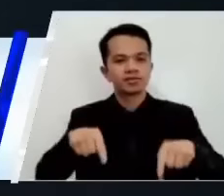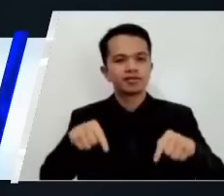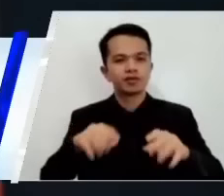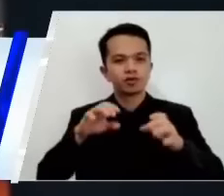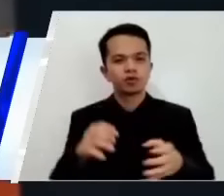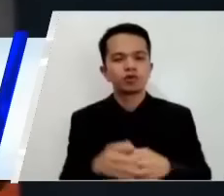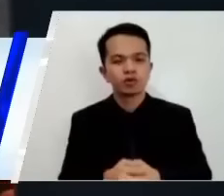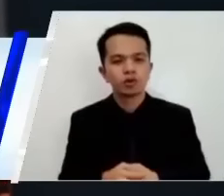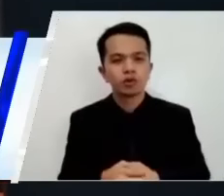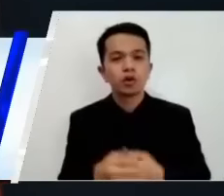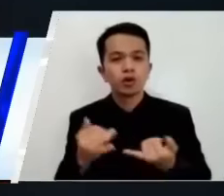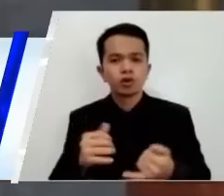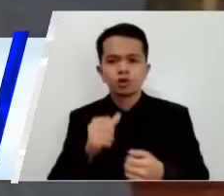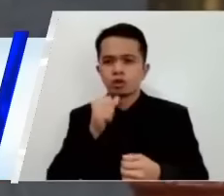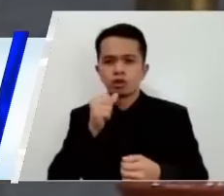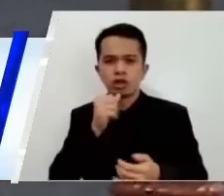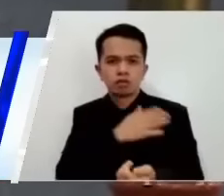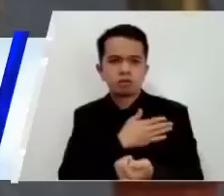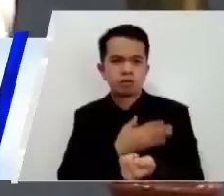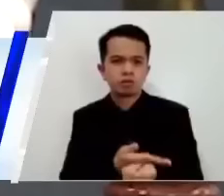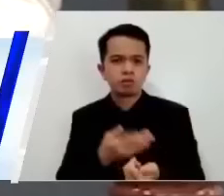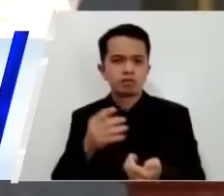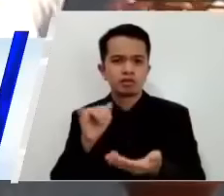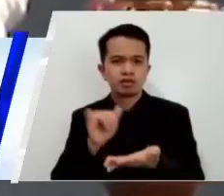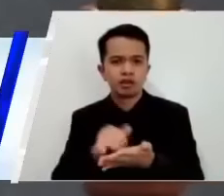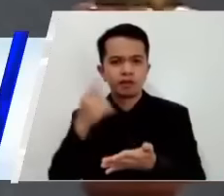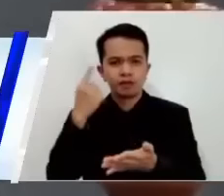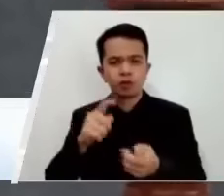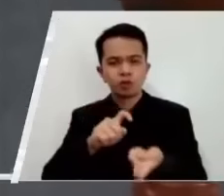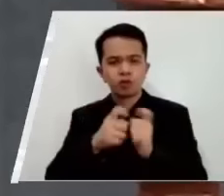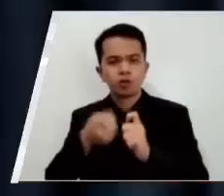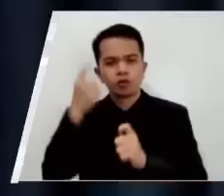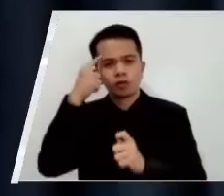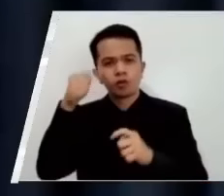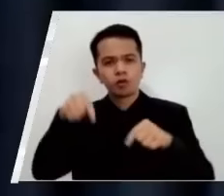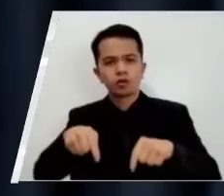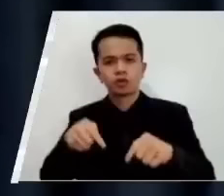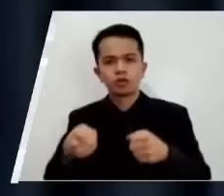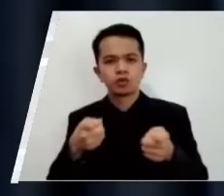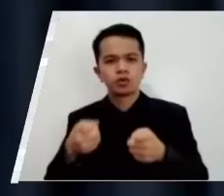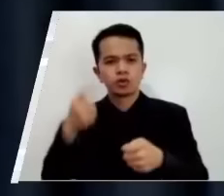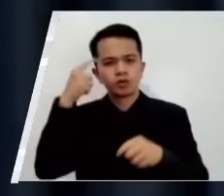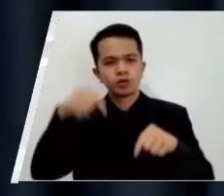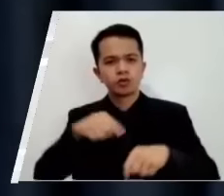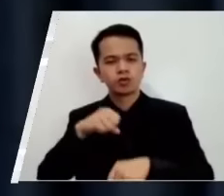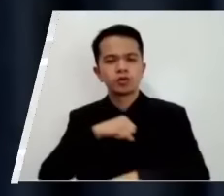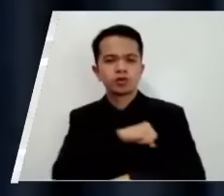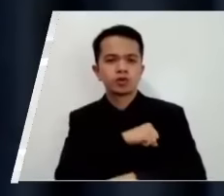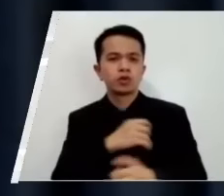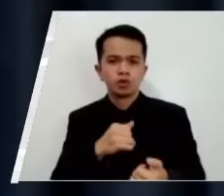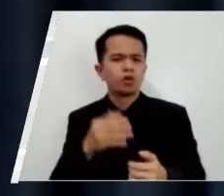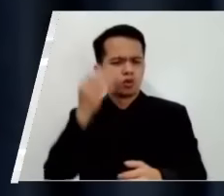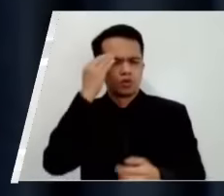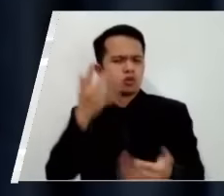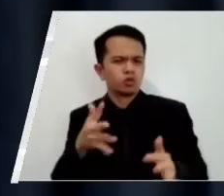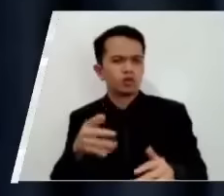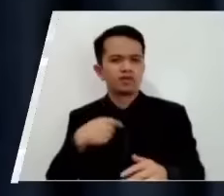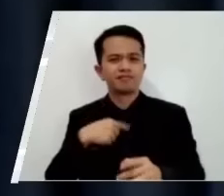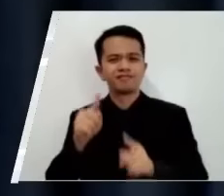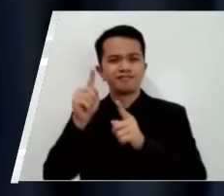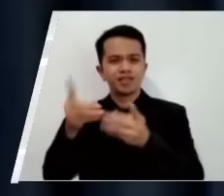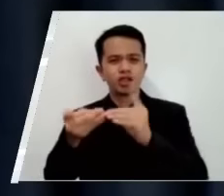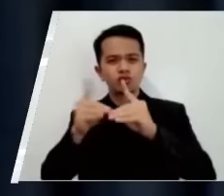ng Presidente ang mangyayari noong pagpapalit ng liderato sa Senado. He never knew about it because he was in Dumaguete and Bacolod. By the time he